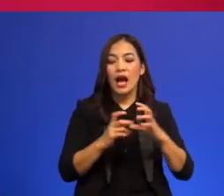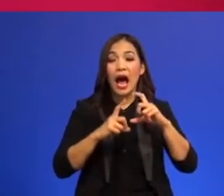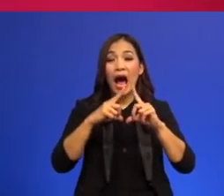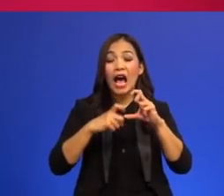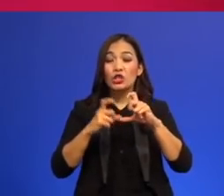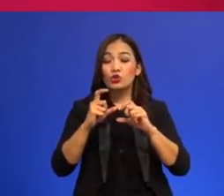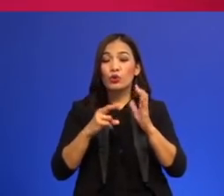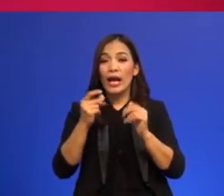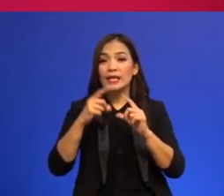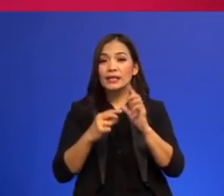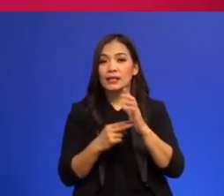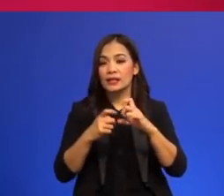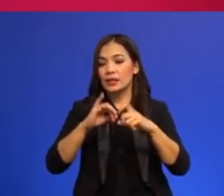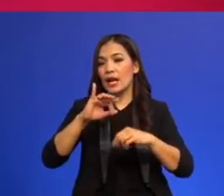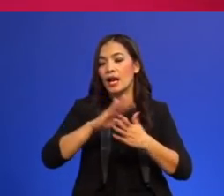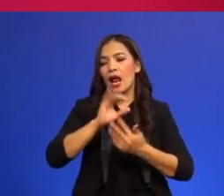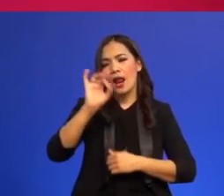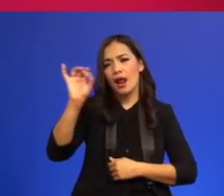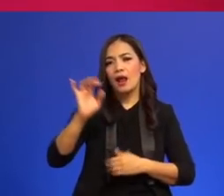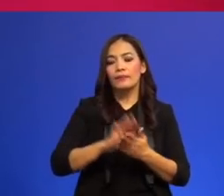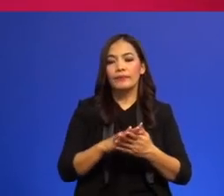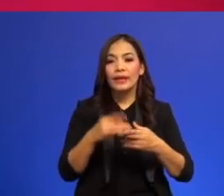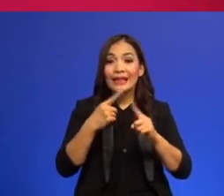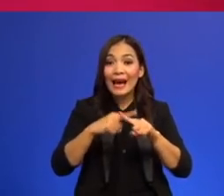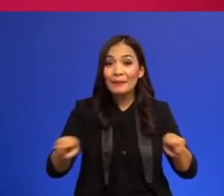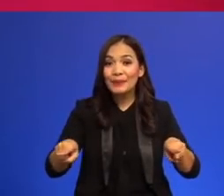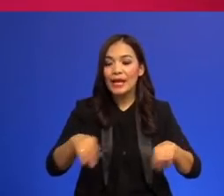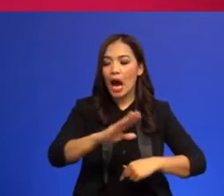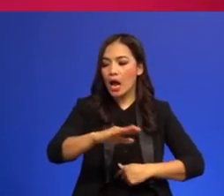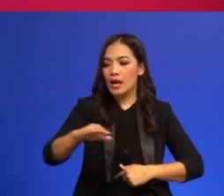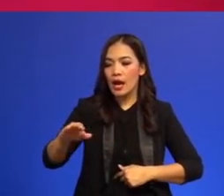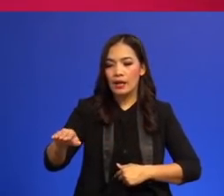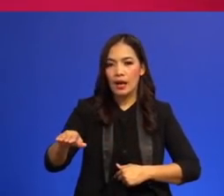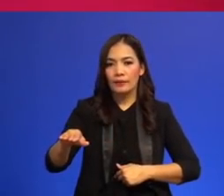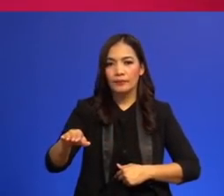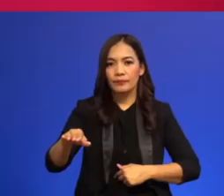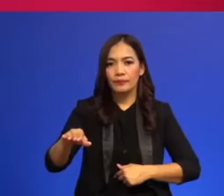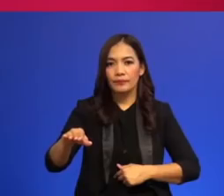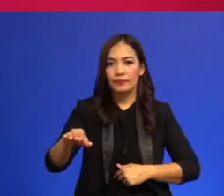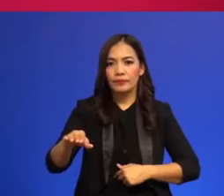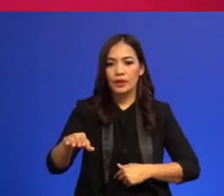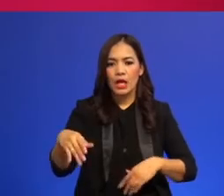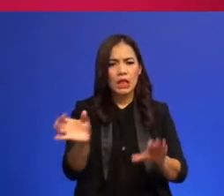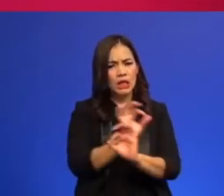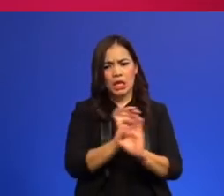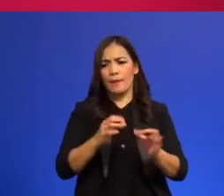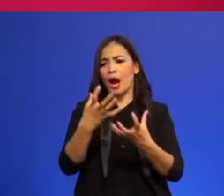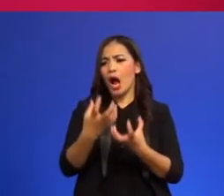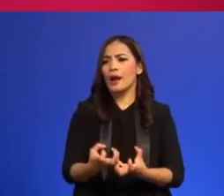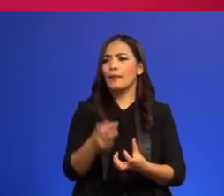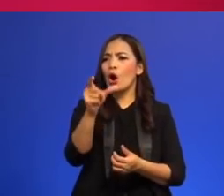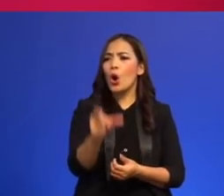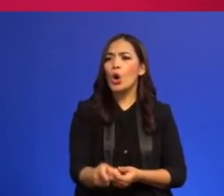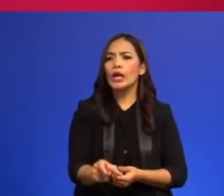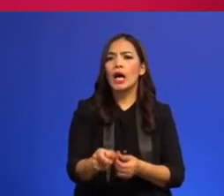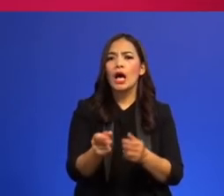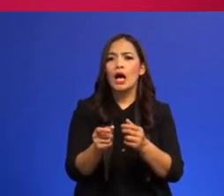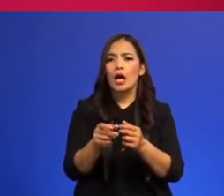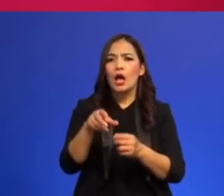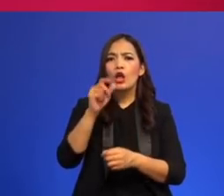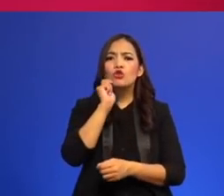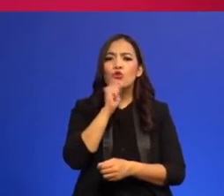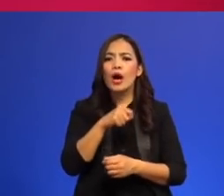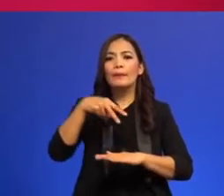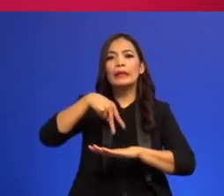sebagainya. Tapi dari pihak anak-anak, tidak mengharapkan orang tua akan mampu